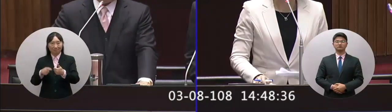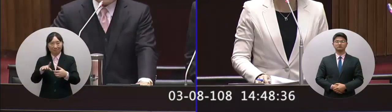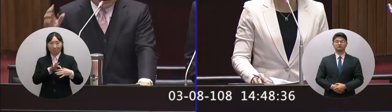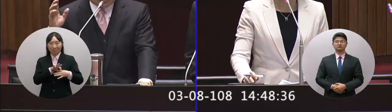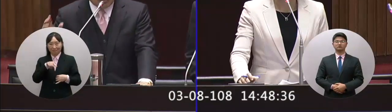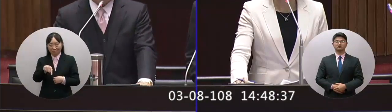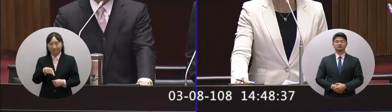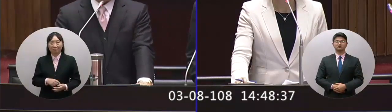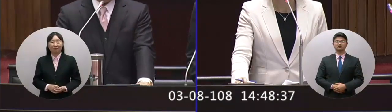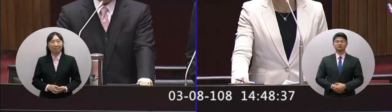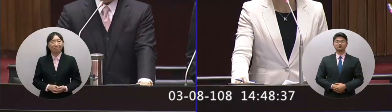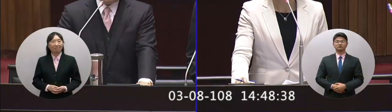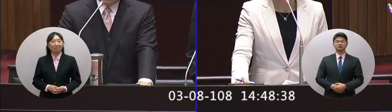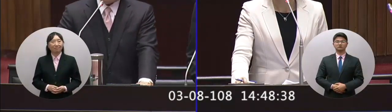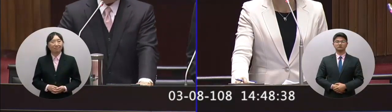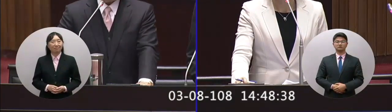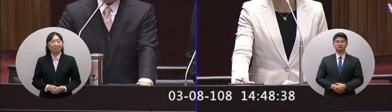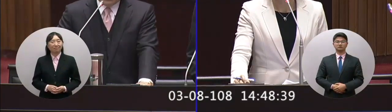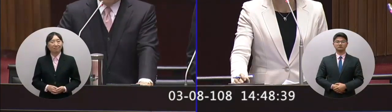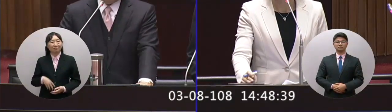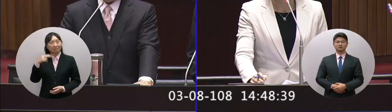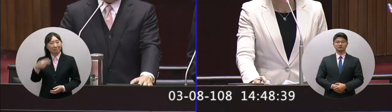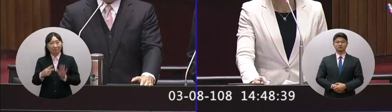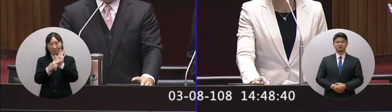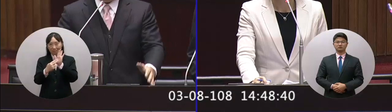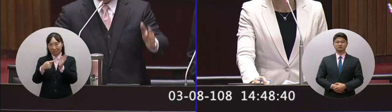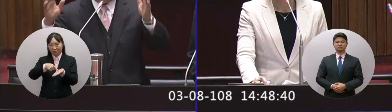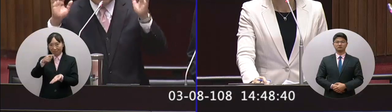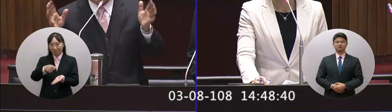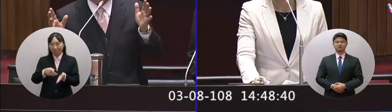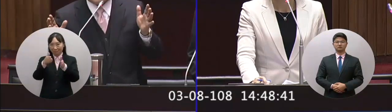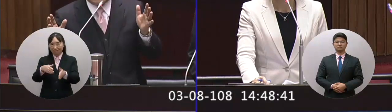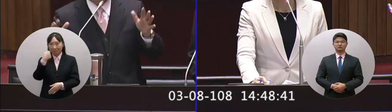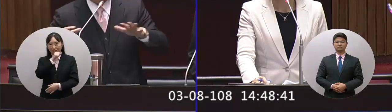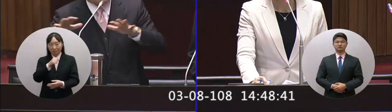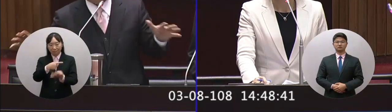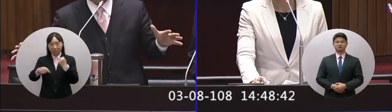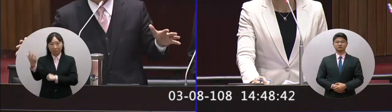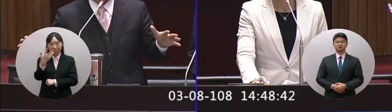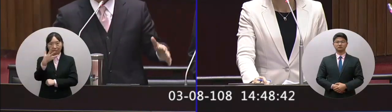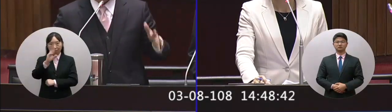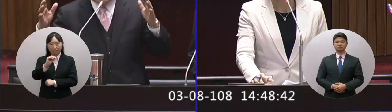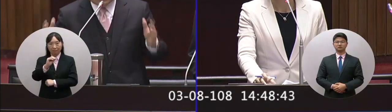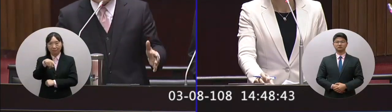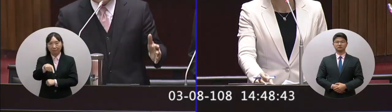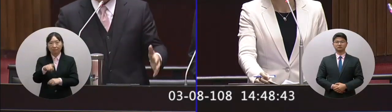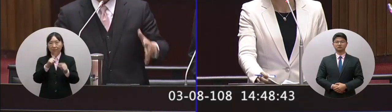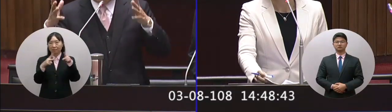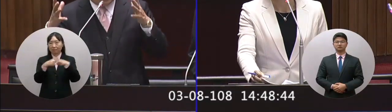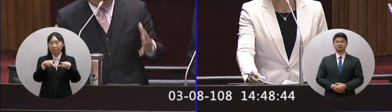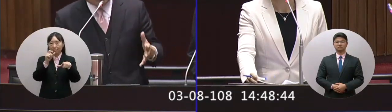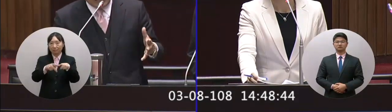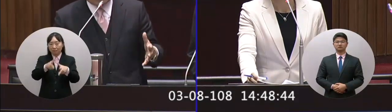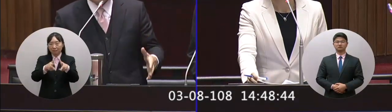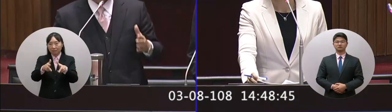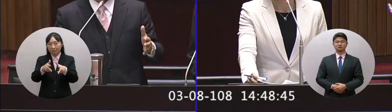关心，我再重申，就是对于台湾有8万家。中小企业在各地，